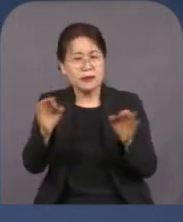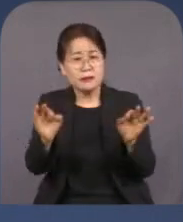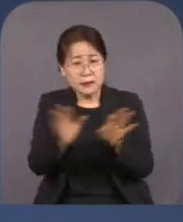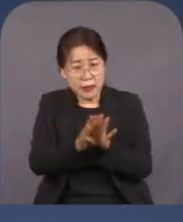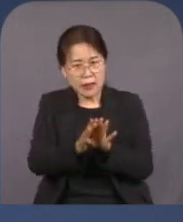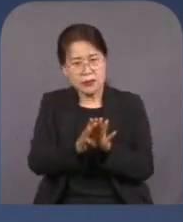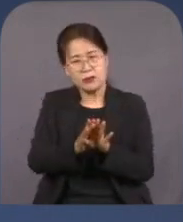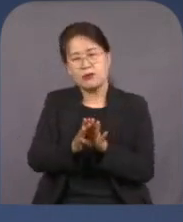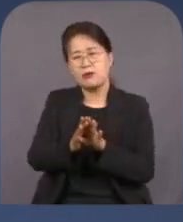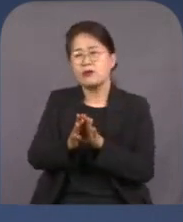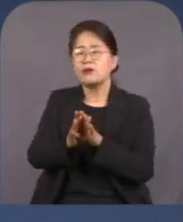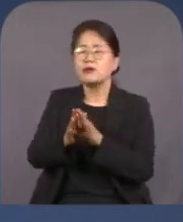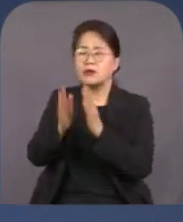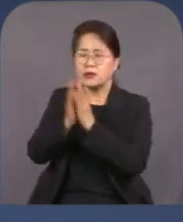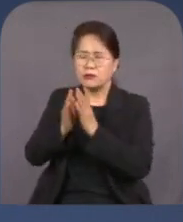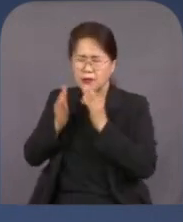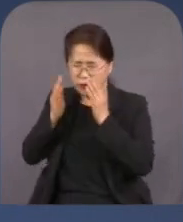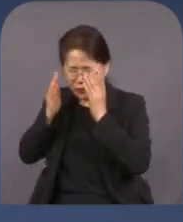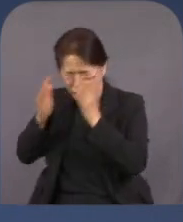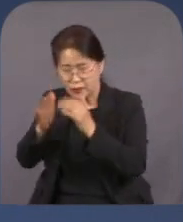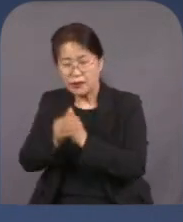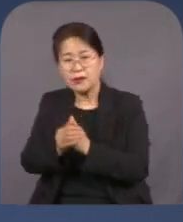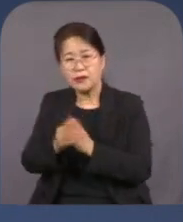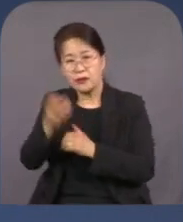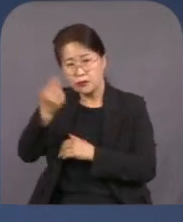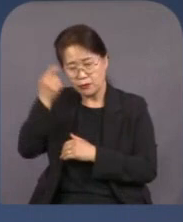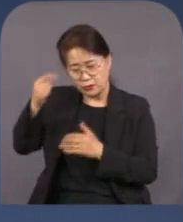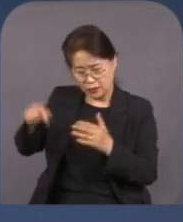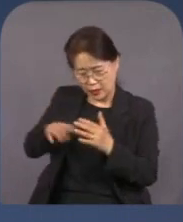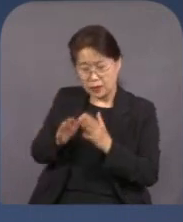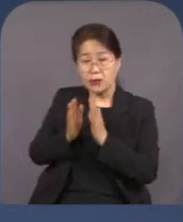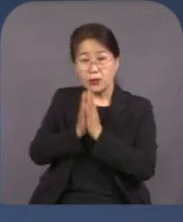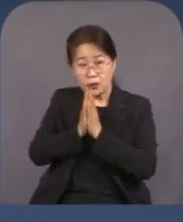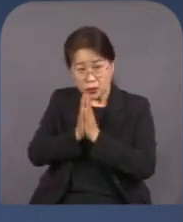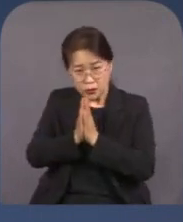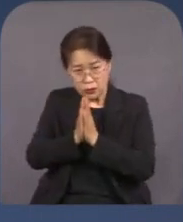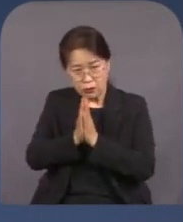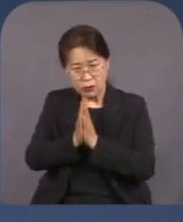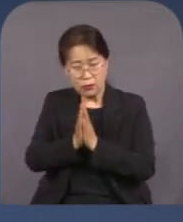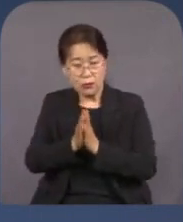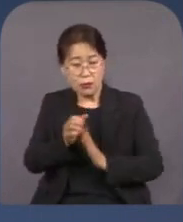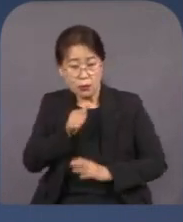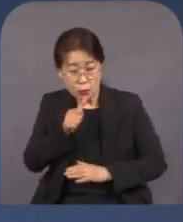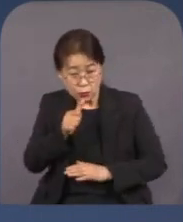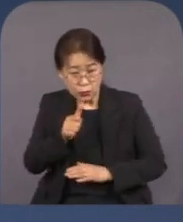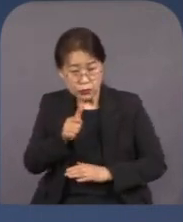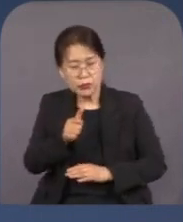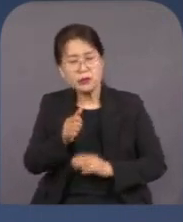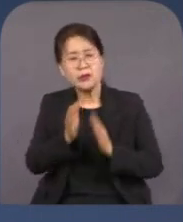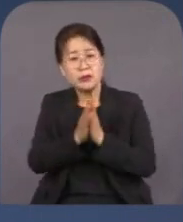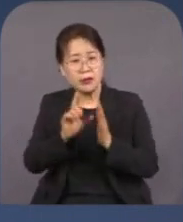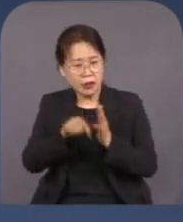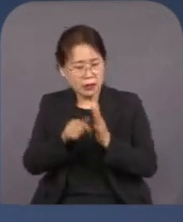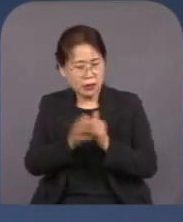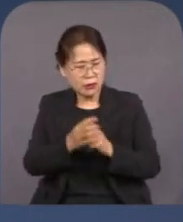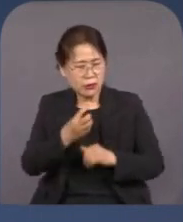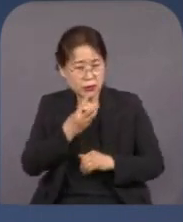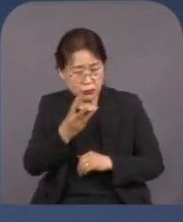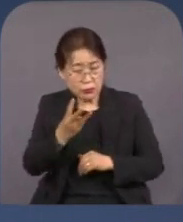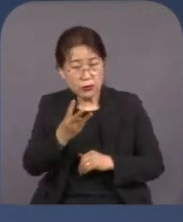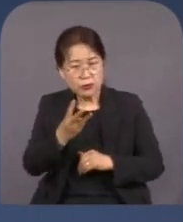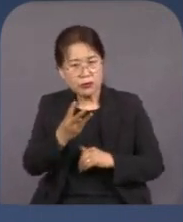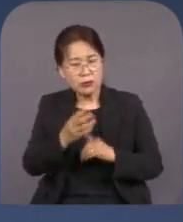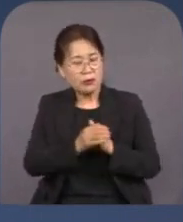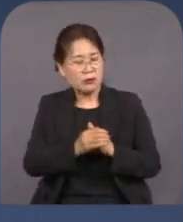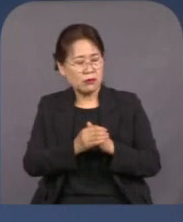집중할 수가 있습니다 성령 안에서 기도하다 보게 되면 5분 기도하는 것 같은데 30분 기도하고 30분 기도하는 것